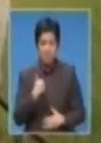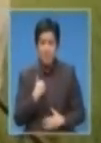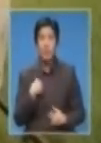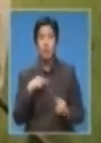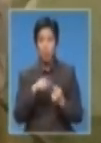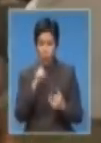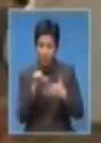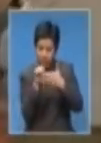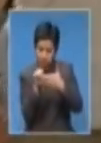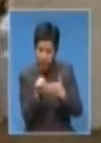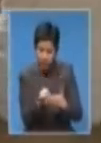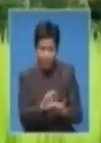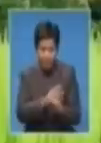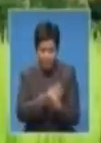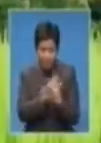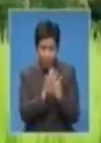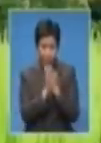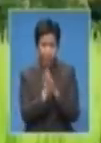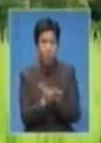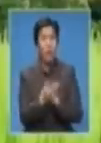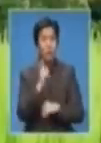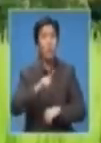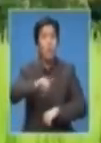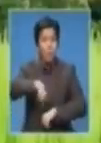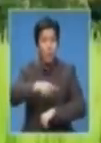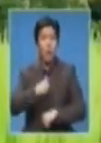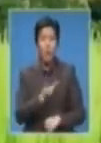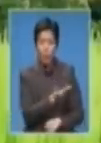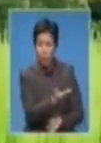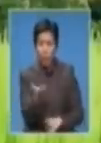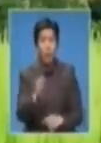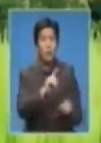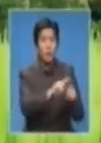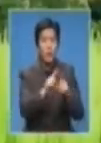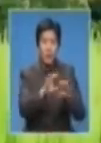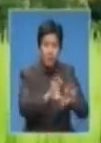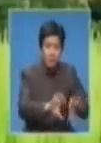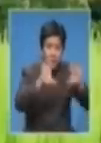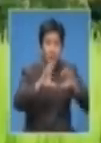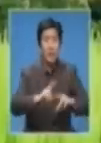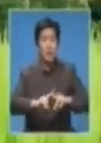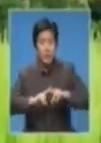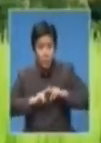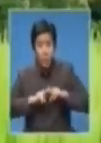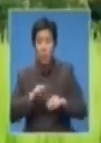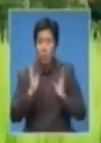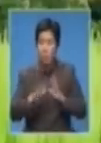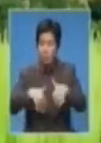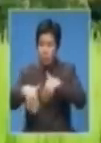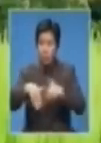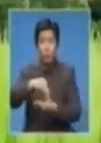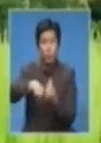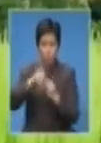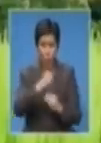องใช้เวลาในการปรับปรุงแก้ไขอีกนานพอสมควรต้องอาศัยความร่วมมือทุกภาคส่วนภาครัฐเอกชนประชาชนประชาสังคมต่างๆเหล่านี้ภาคธุร